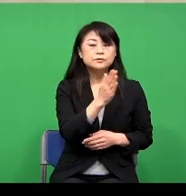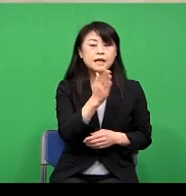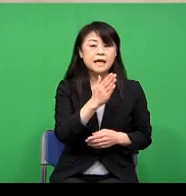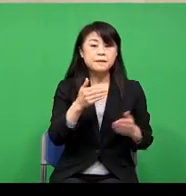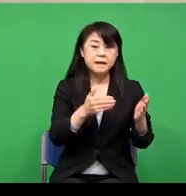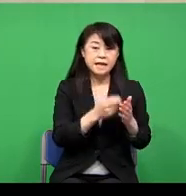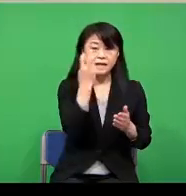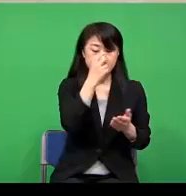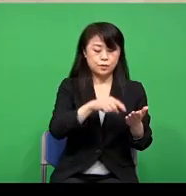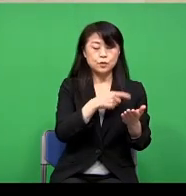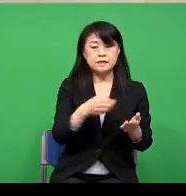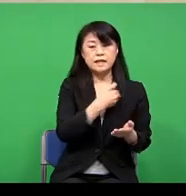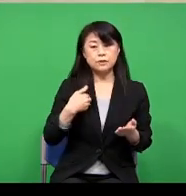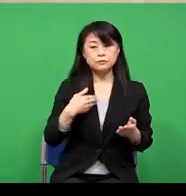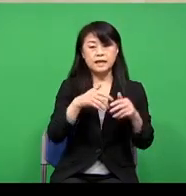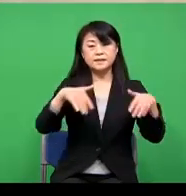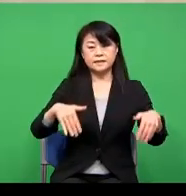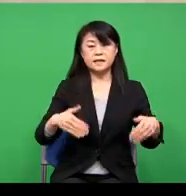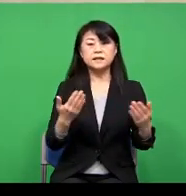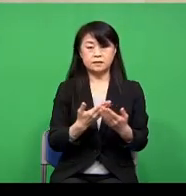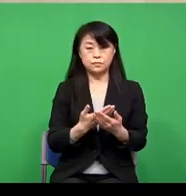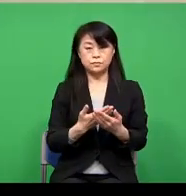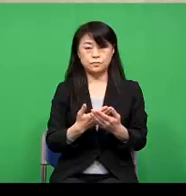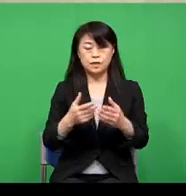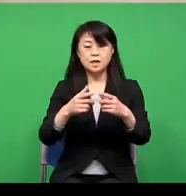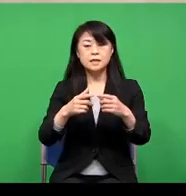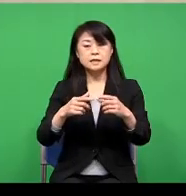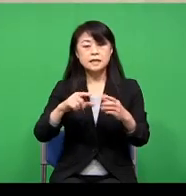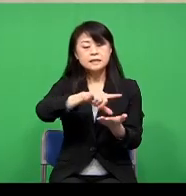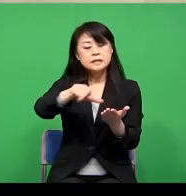ると思いますし、またあの病床数もですね、